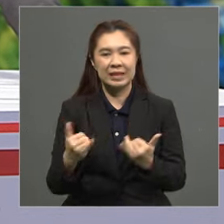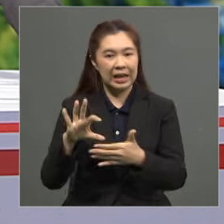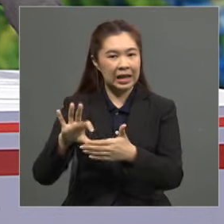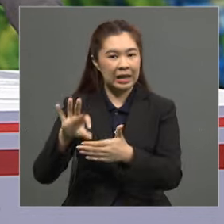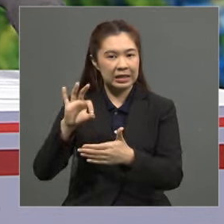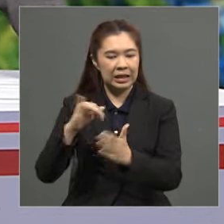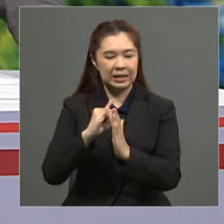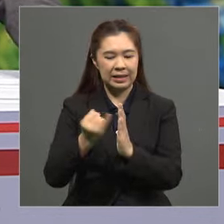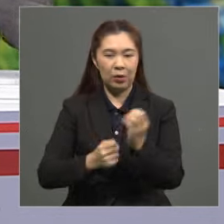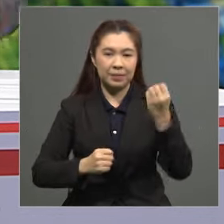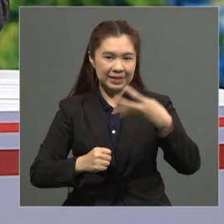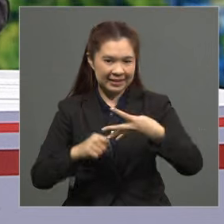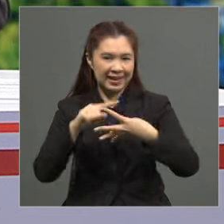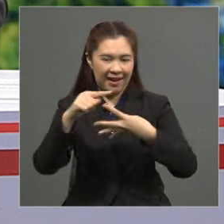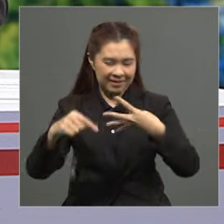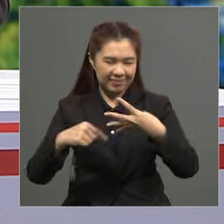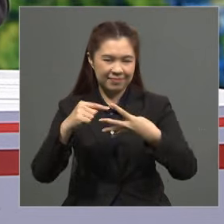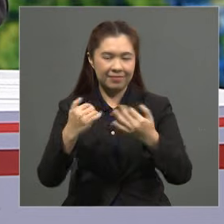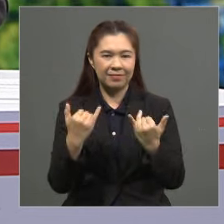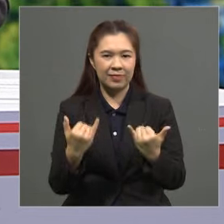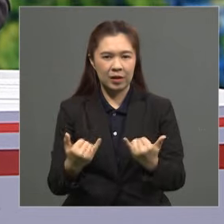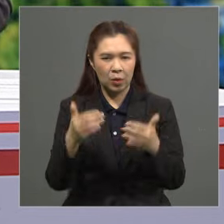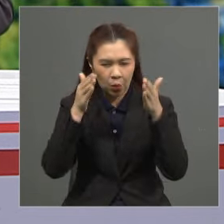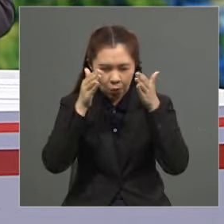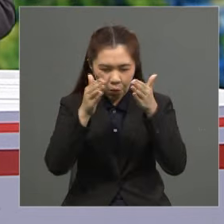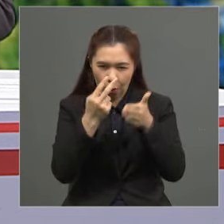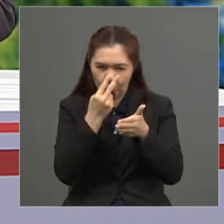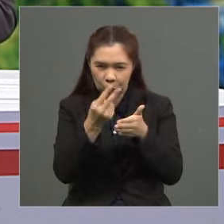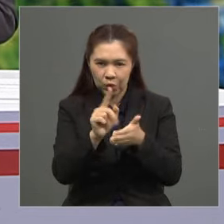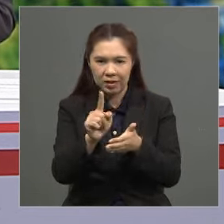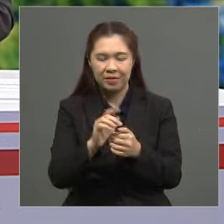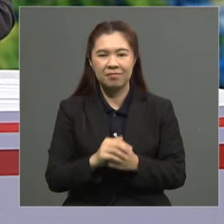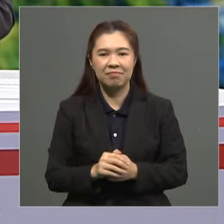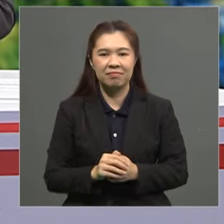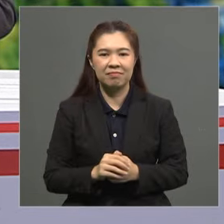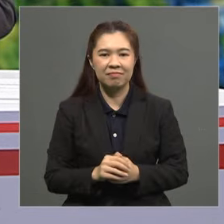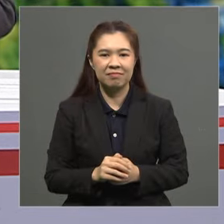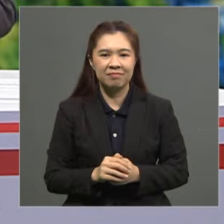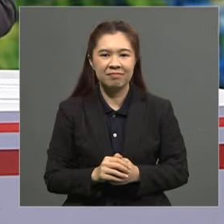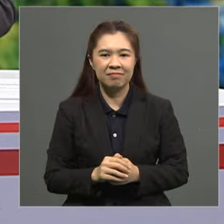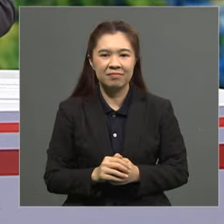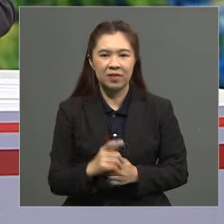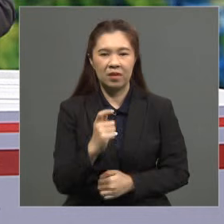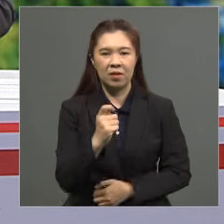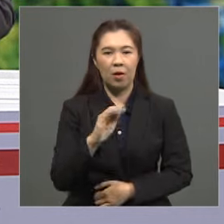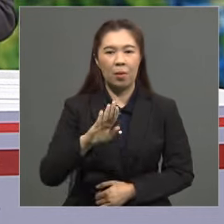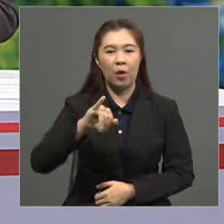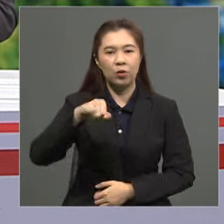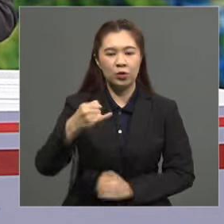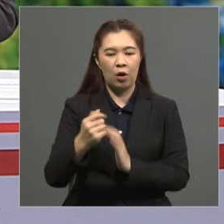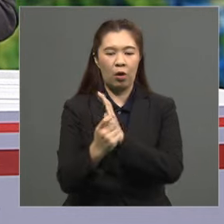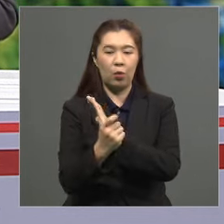ถึง 4จังหวัดด้วยกันโดยเฉพาะถ้าเราโฟกัสกันไปเนี่ยที่ดุเดือดค่อนข้างจะมากนายกอบจที่